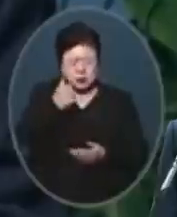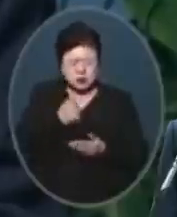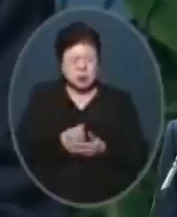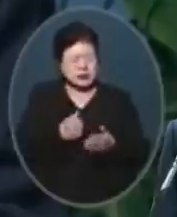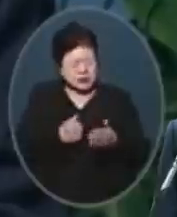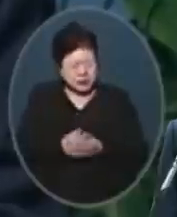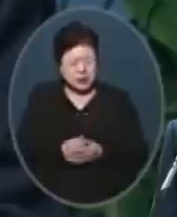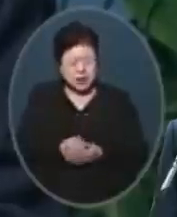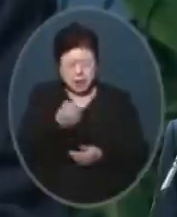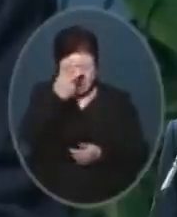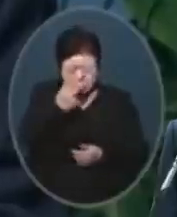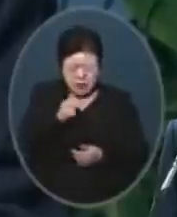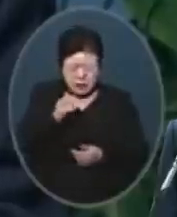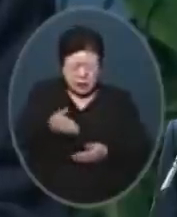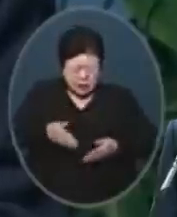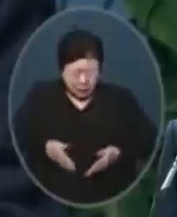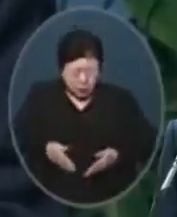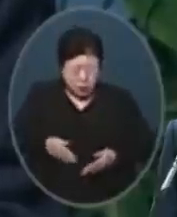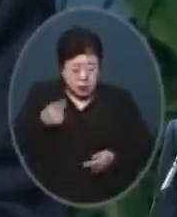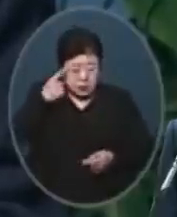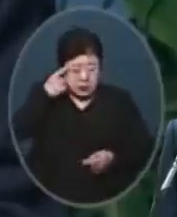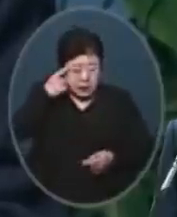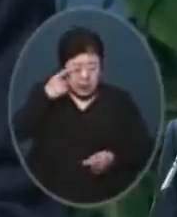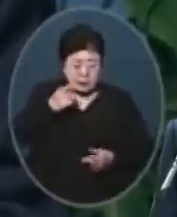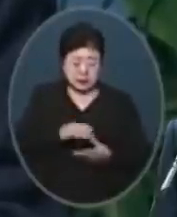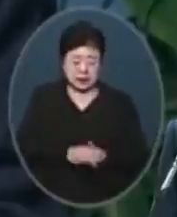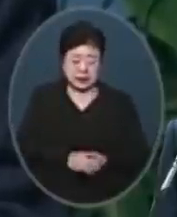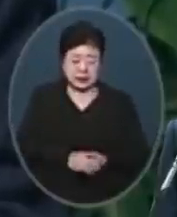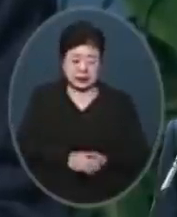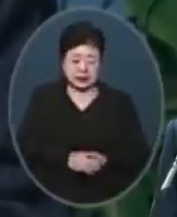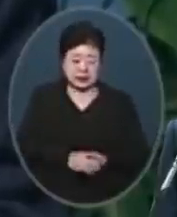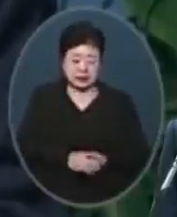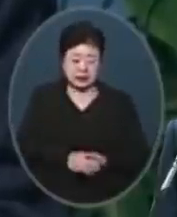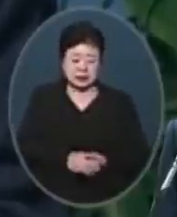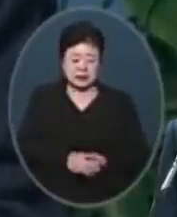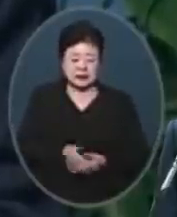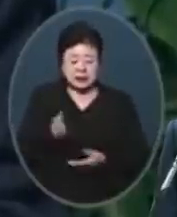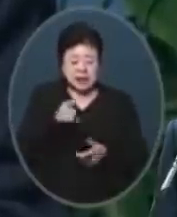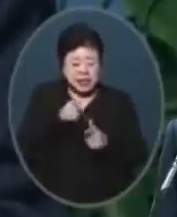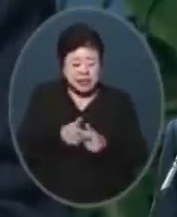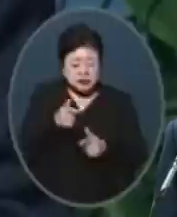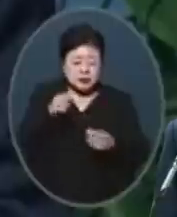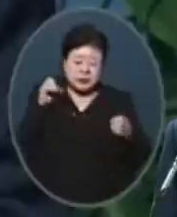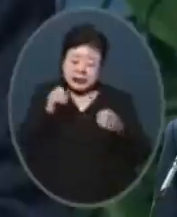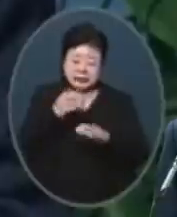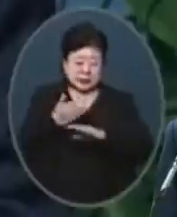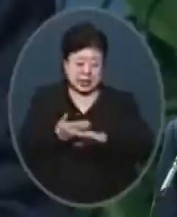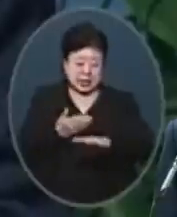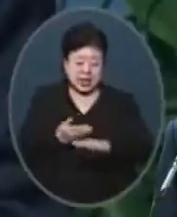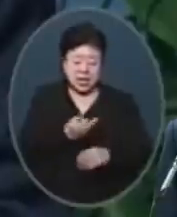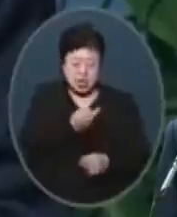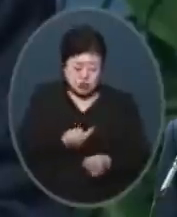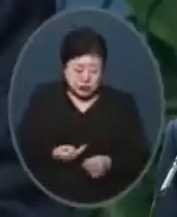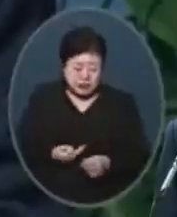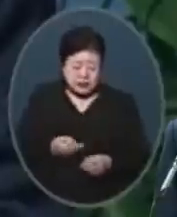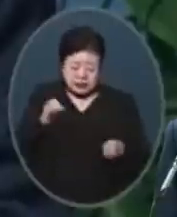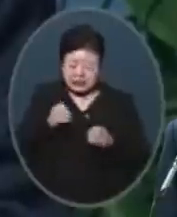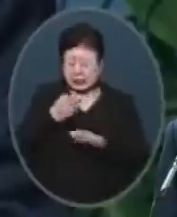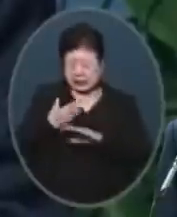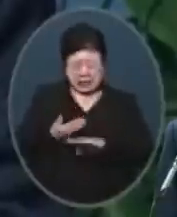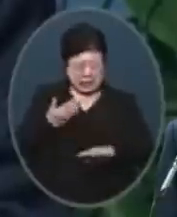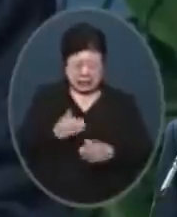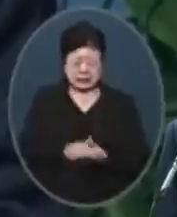때문에 앞을 못 보게 되었다고 생각했습니다. 하지만 예수님의 대답은 제자들의 대답과